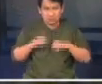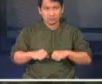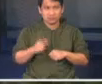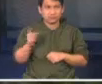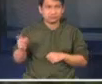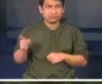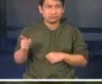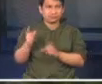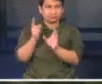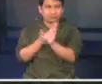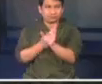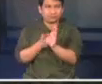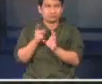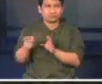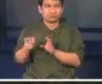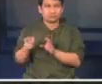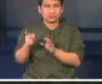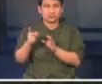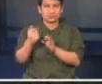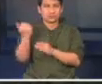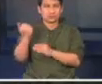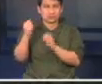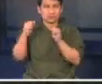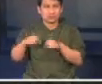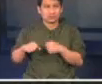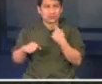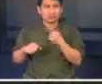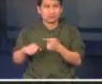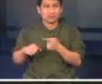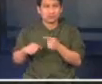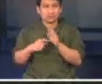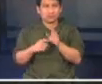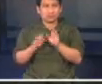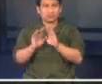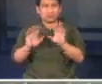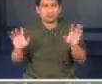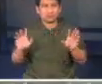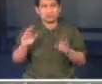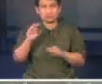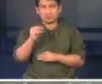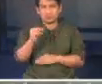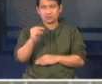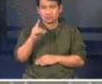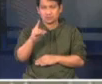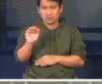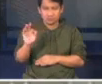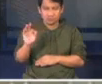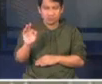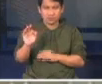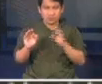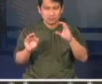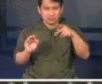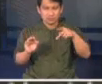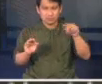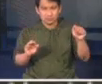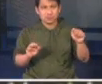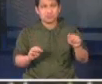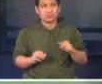mga komunista, ang ilang makakaliwang grupo na umano'y legal front lamang ng NDF at ng CPP.